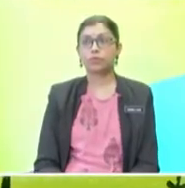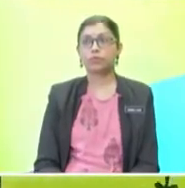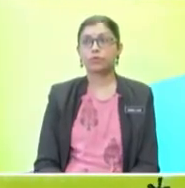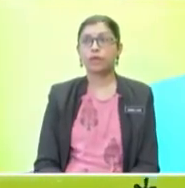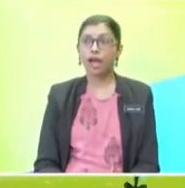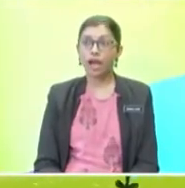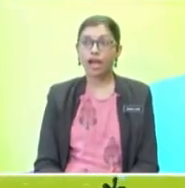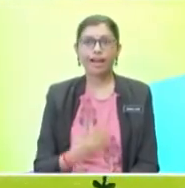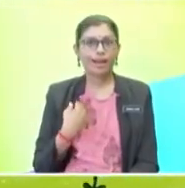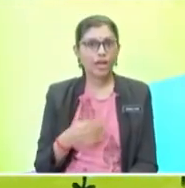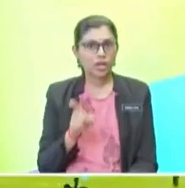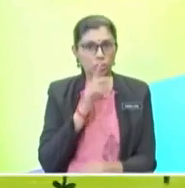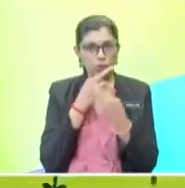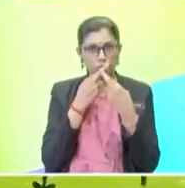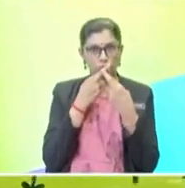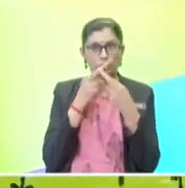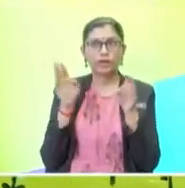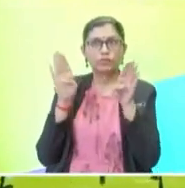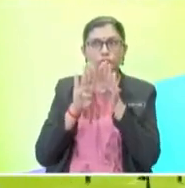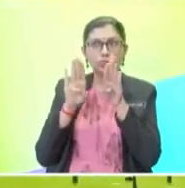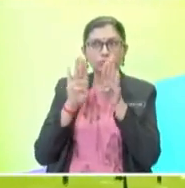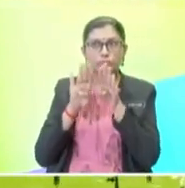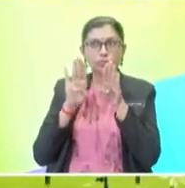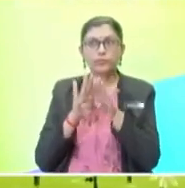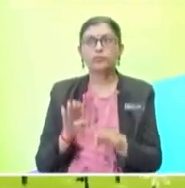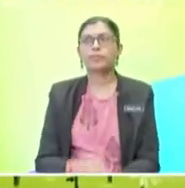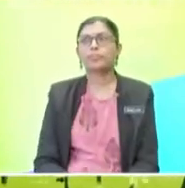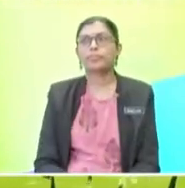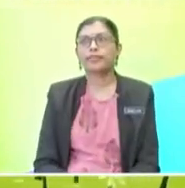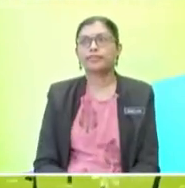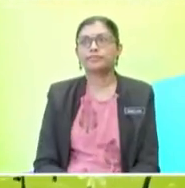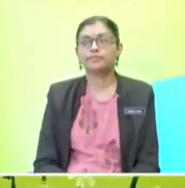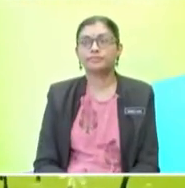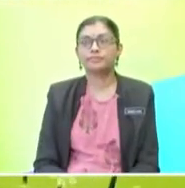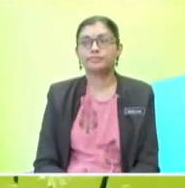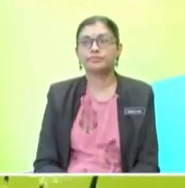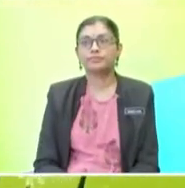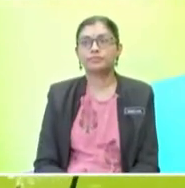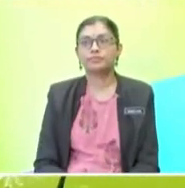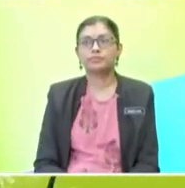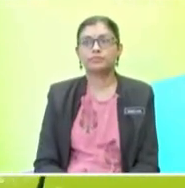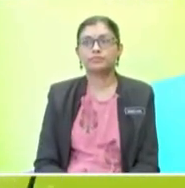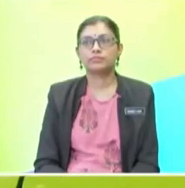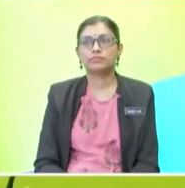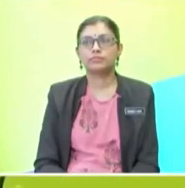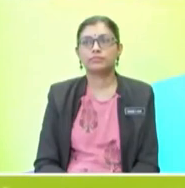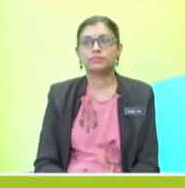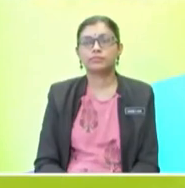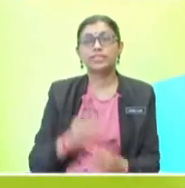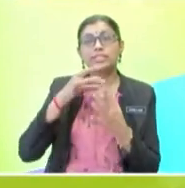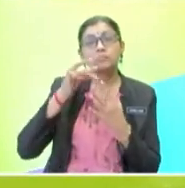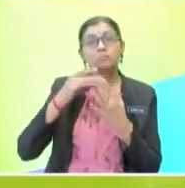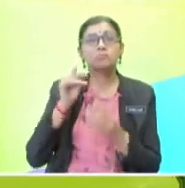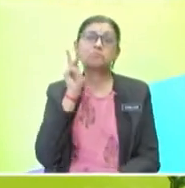Wah, okey. Aisyah Humaira, siapa yang Aisyah pilih dalam keluarga Aisyah? Silakan kongsikan dengan cikgu dan kawan-kawan. Kakak